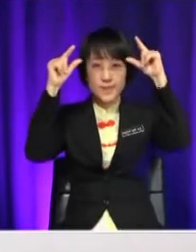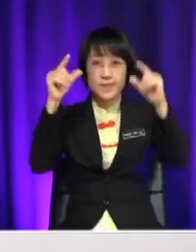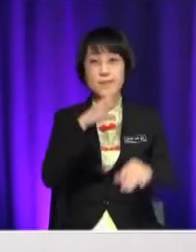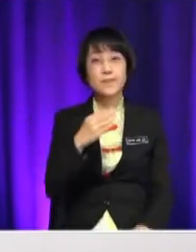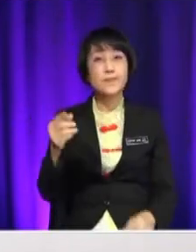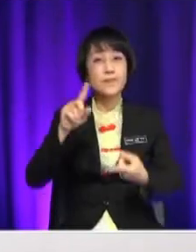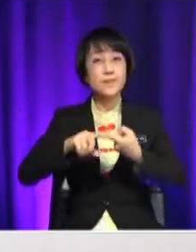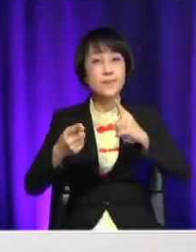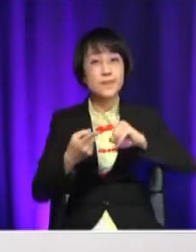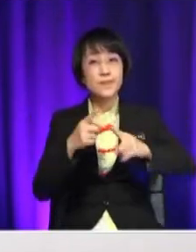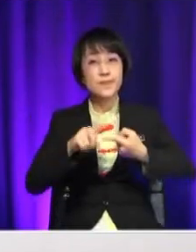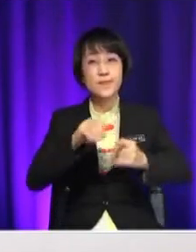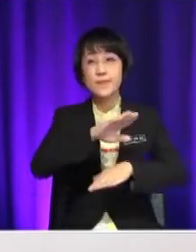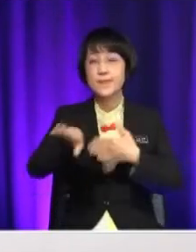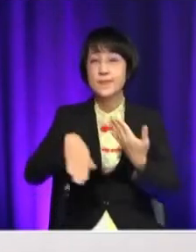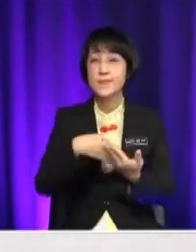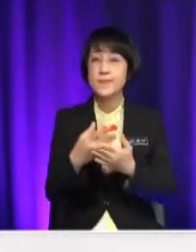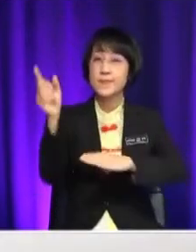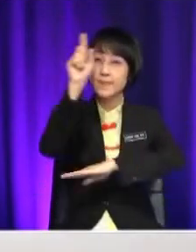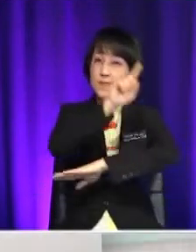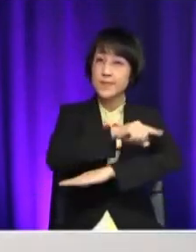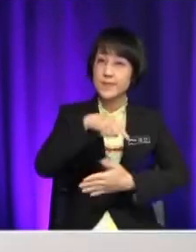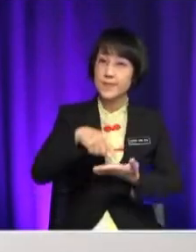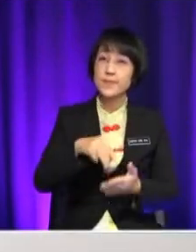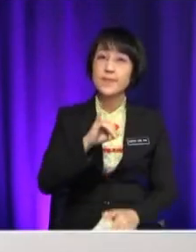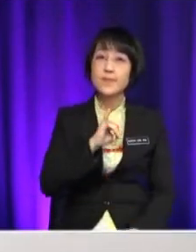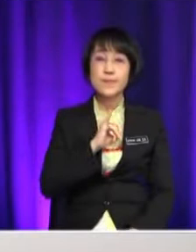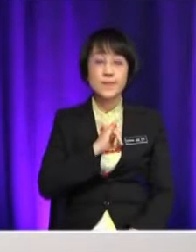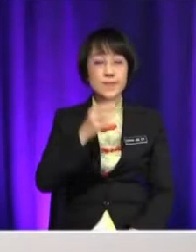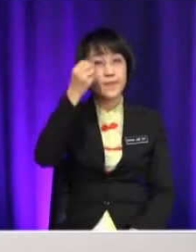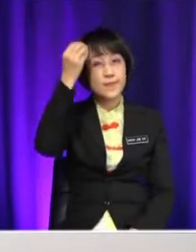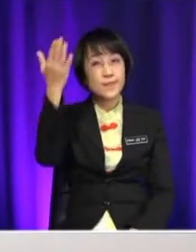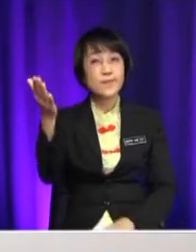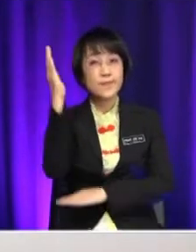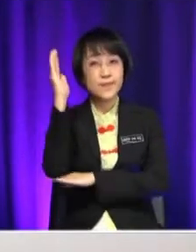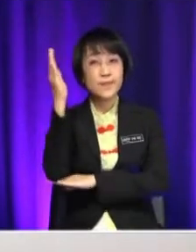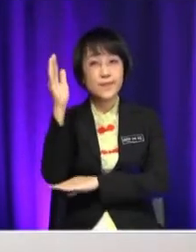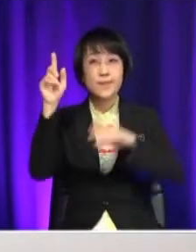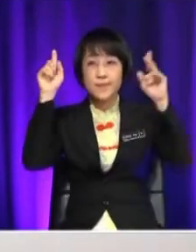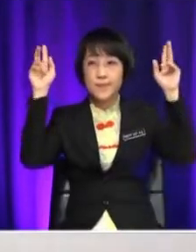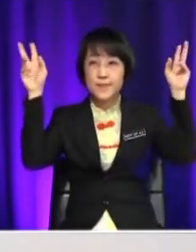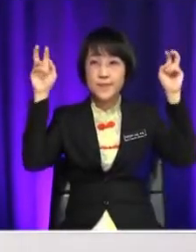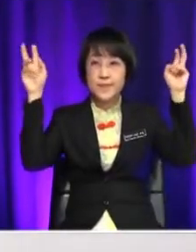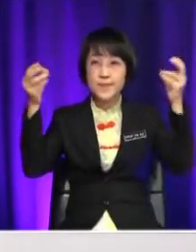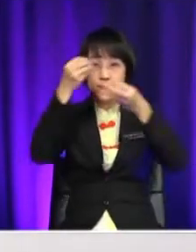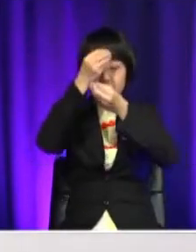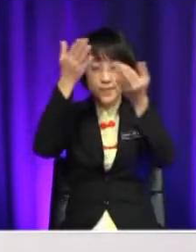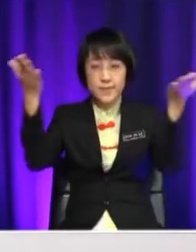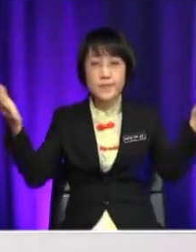sekalian. Pada hari ini, saya akan menyampaikan ceramah yang bertajuk Sebarkan Mesej, Lestarikan